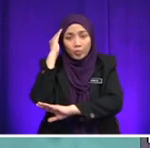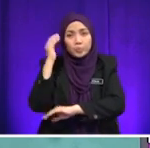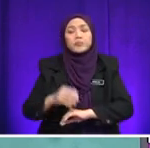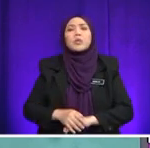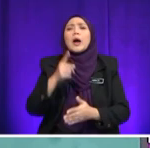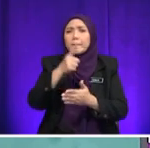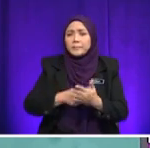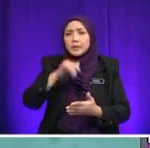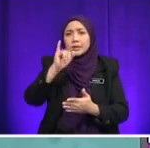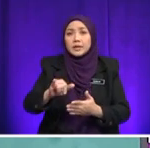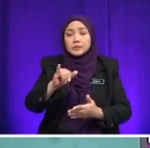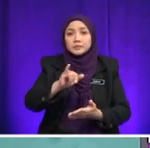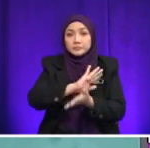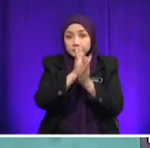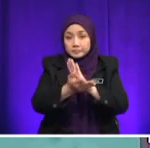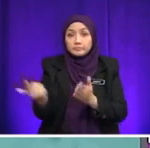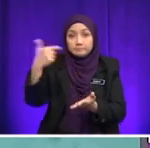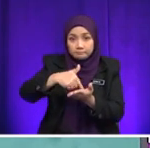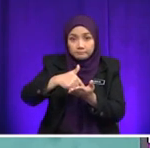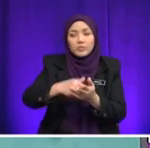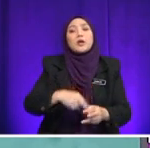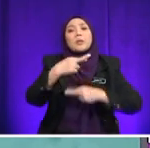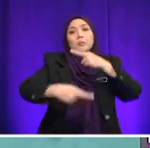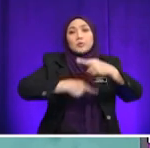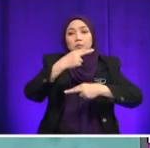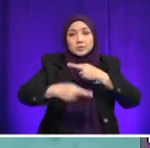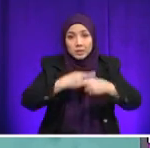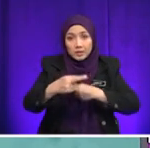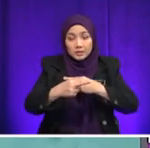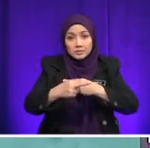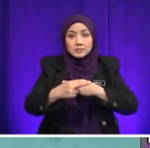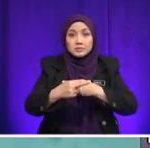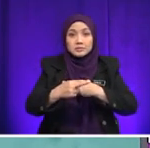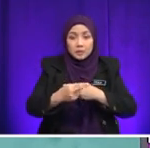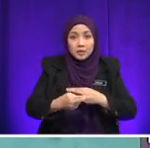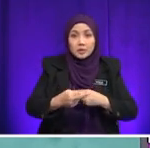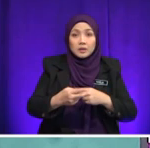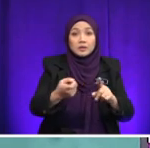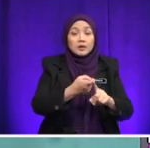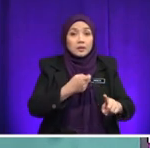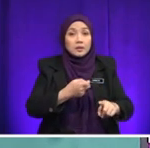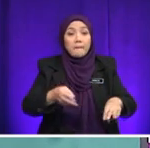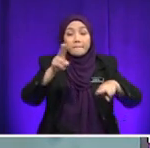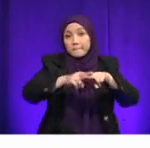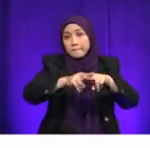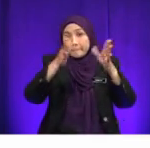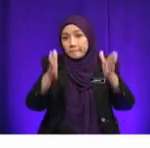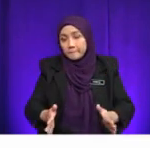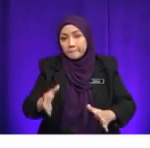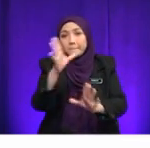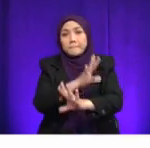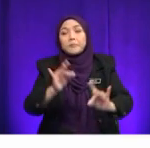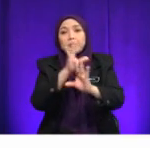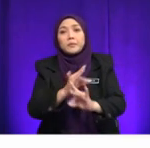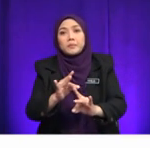berlaku ialah proses untuk mendapatkan kelulusan majelis negeri dan penduduk Sarawak jadi inilah yang berlaku menyebabkan